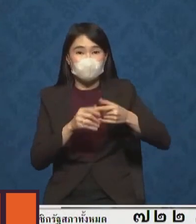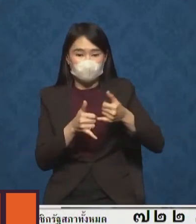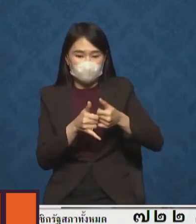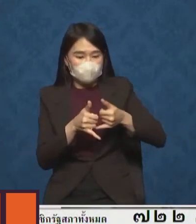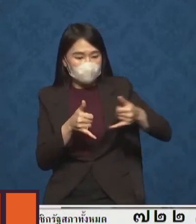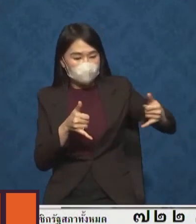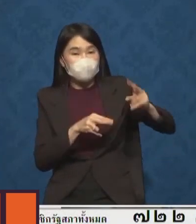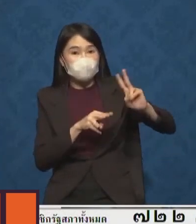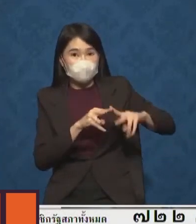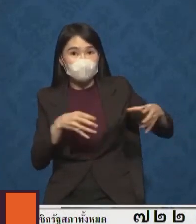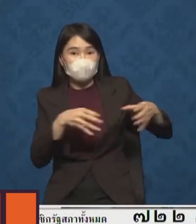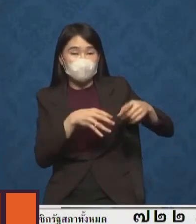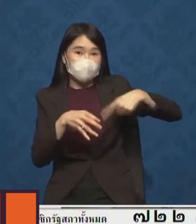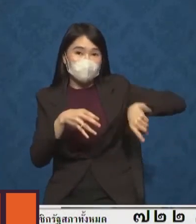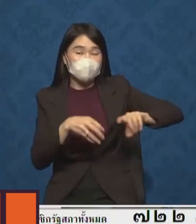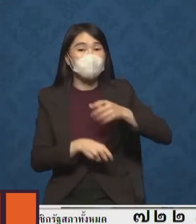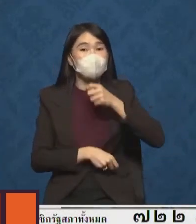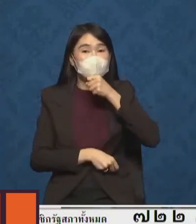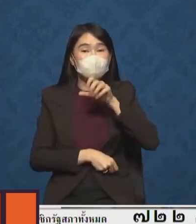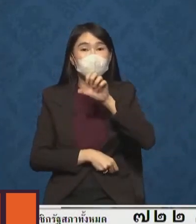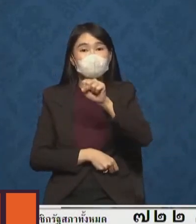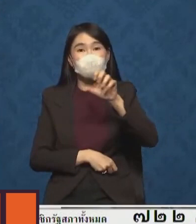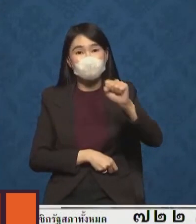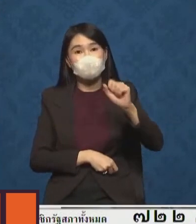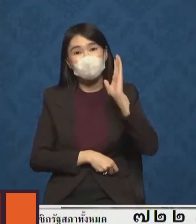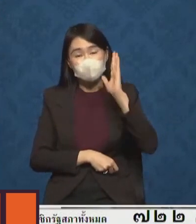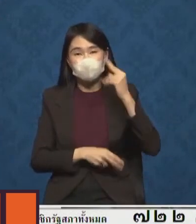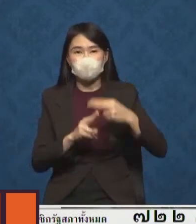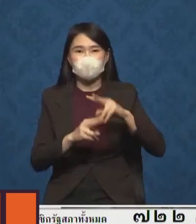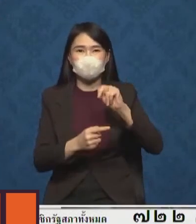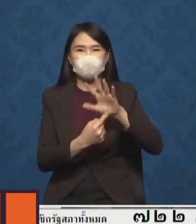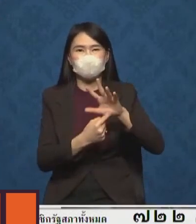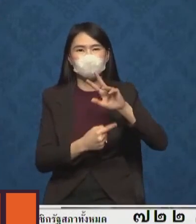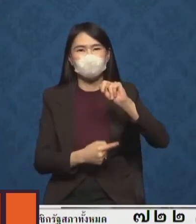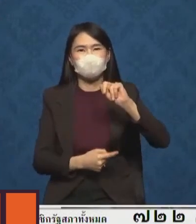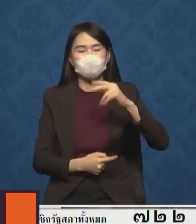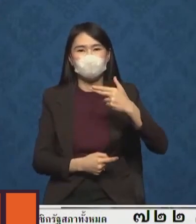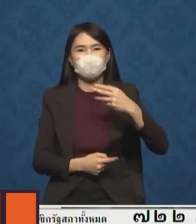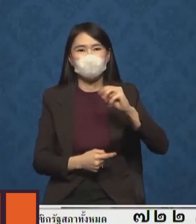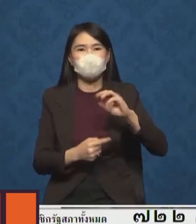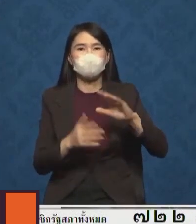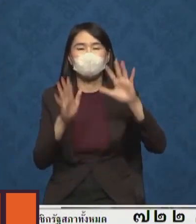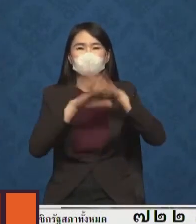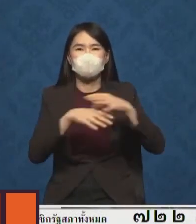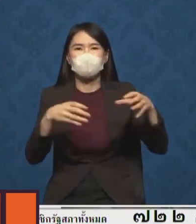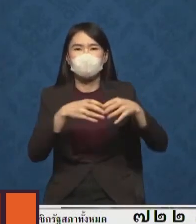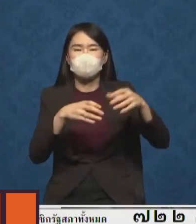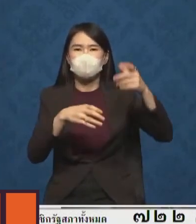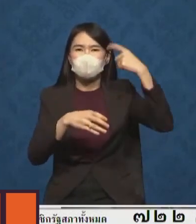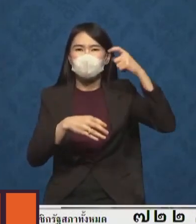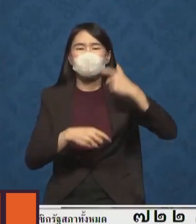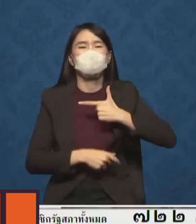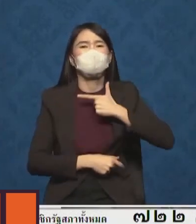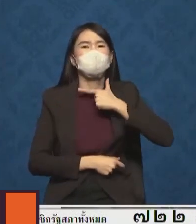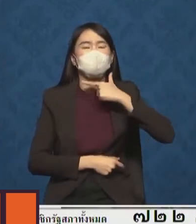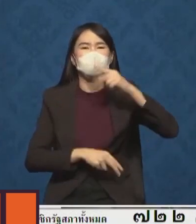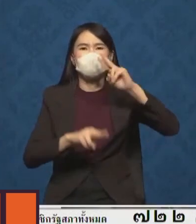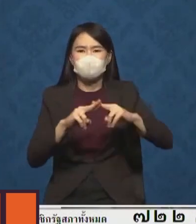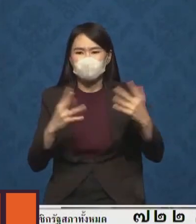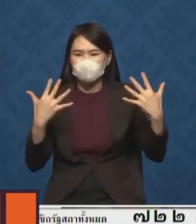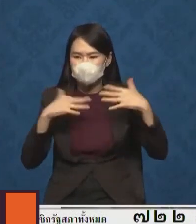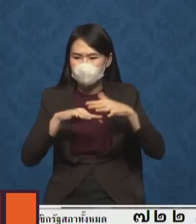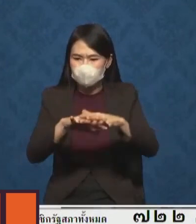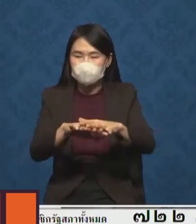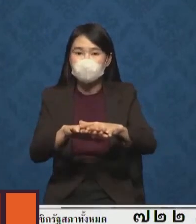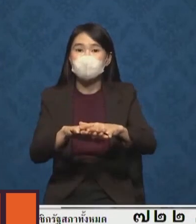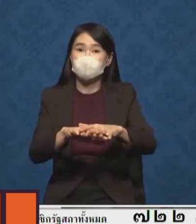ผมศอศานตะพ sint สืบสักวงพี่น้องชาติพันด ม้งจะได้มานั่งในสพ่าผู้แทน